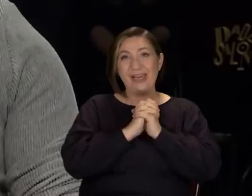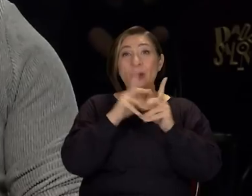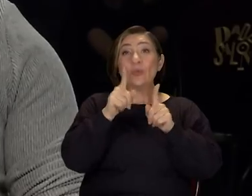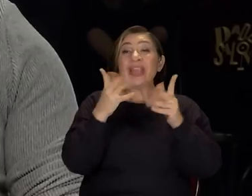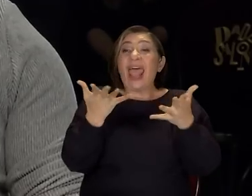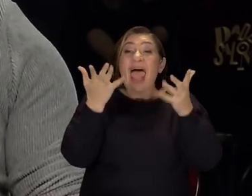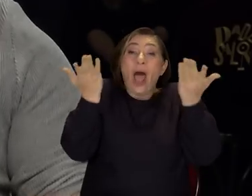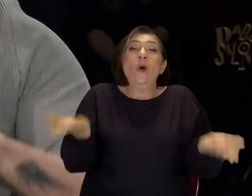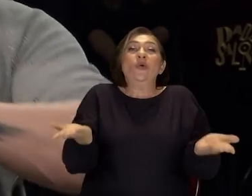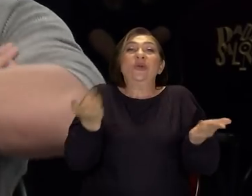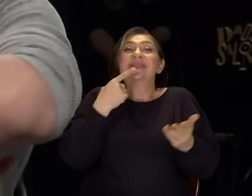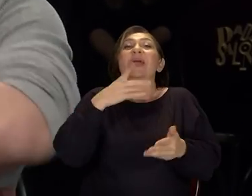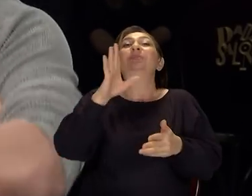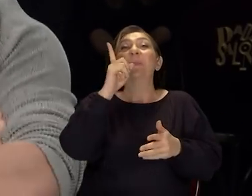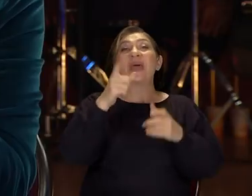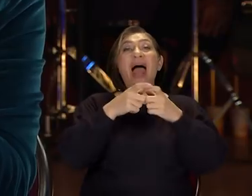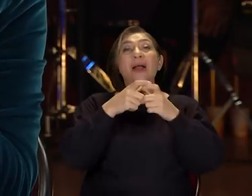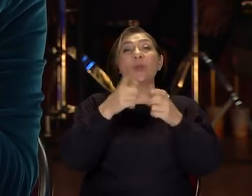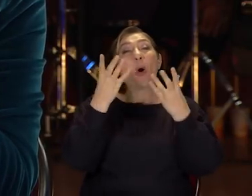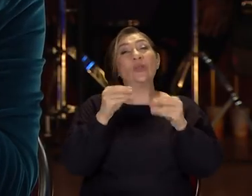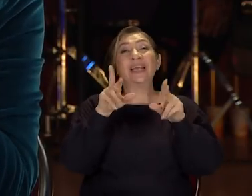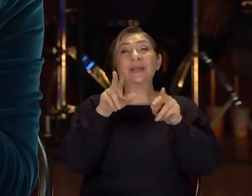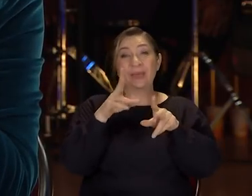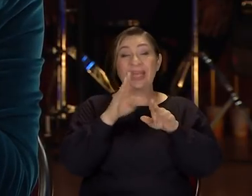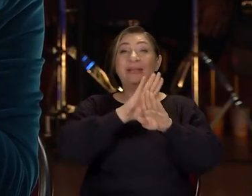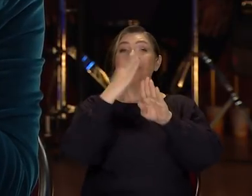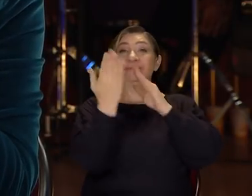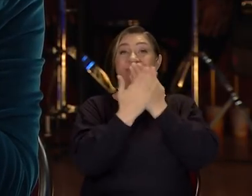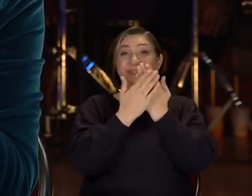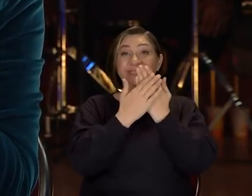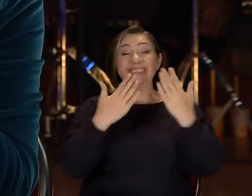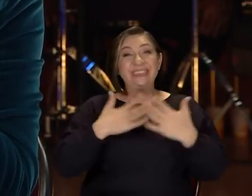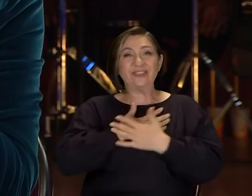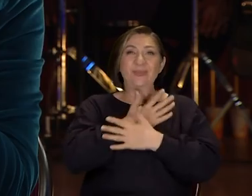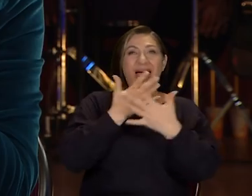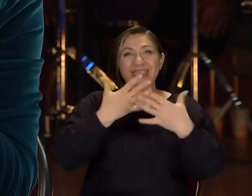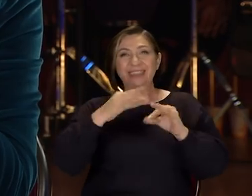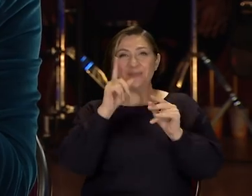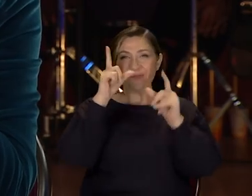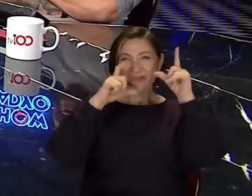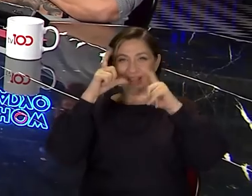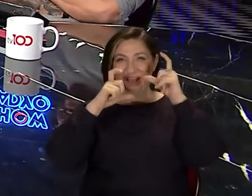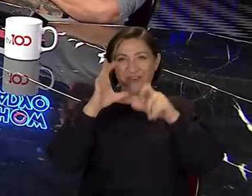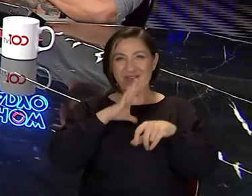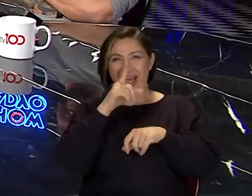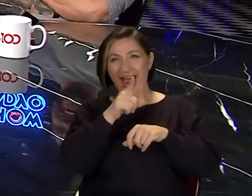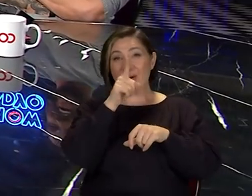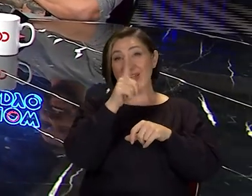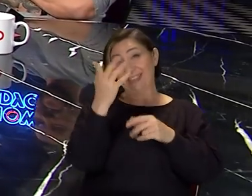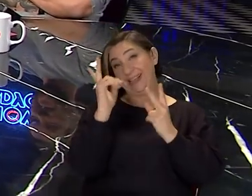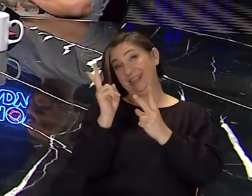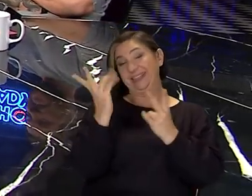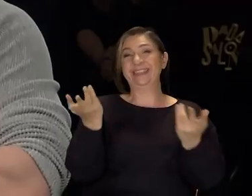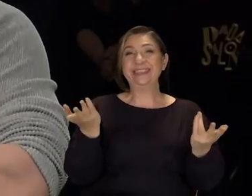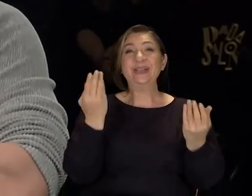ne yahu demeyeceğin gibi bir albüm oldu gibi. Arkasında da sevişmeye hazır bir fotoğrafın var. O da senin tabii